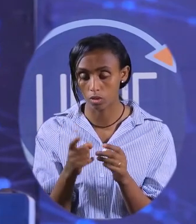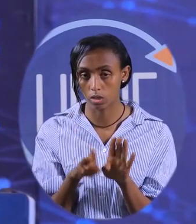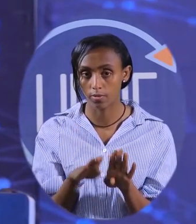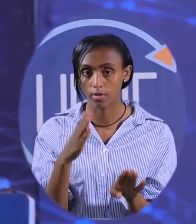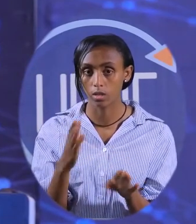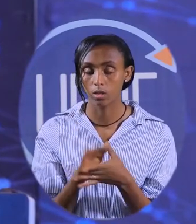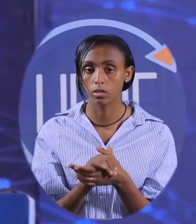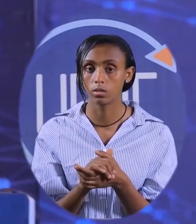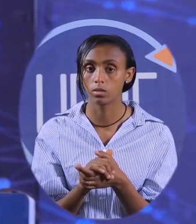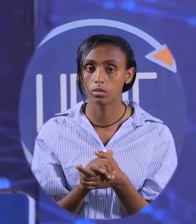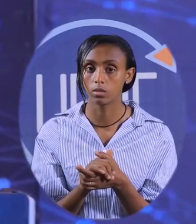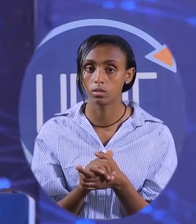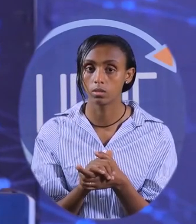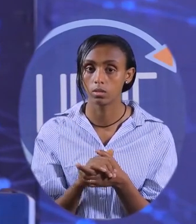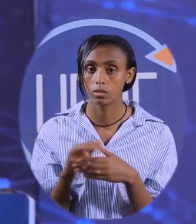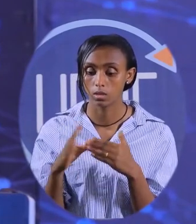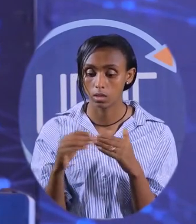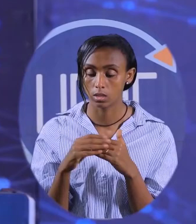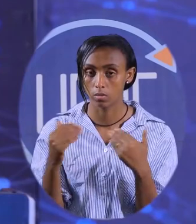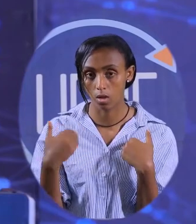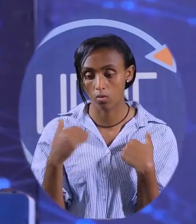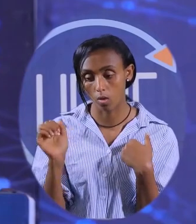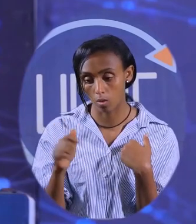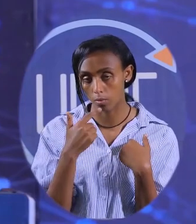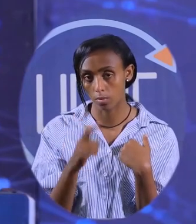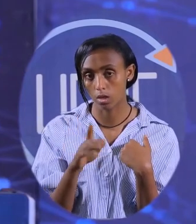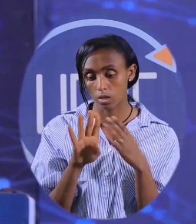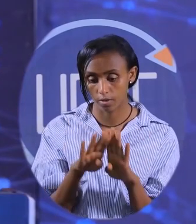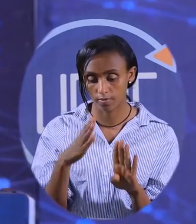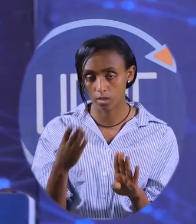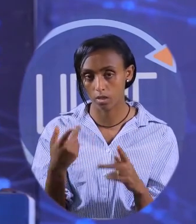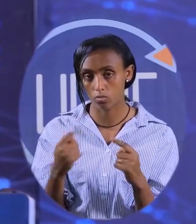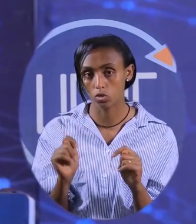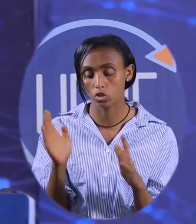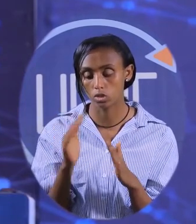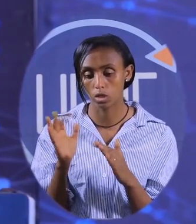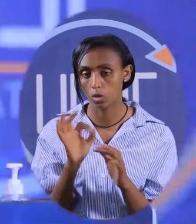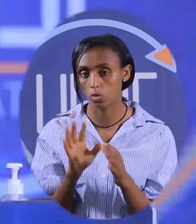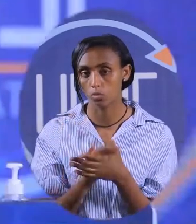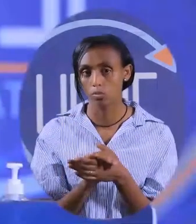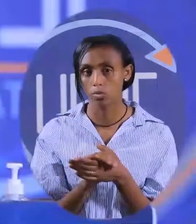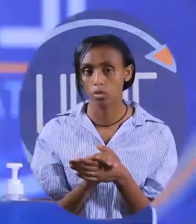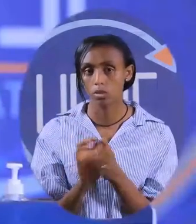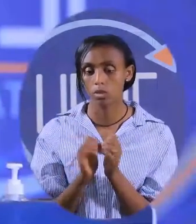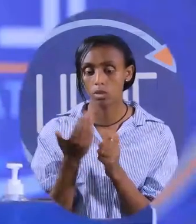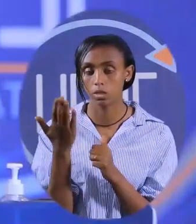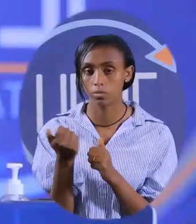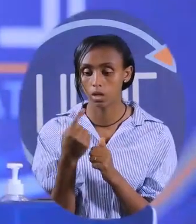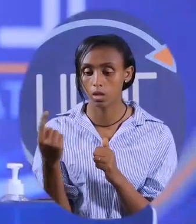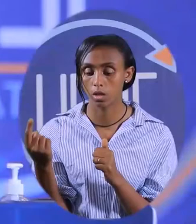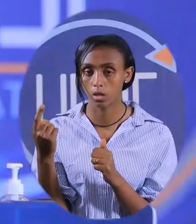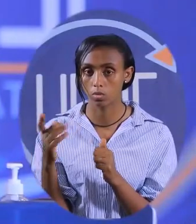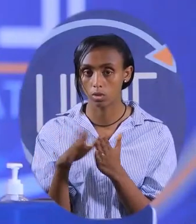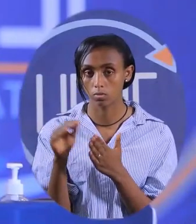አለ። ገንዘብ አለው ይባላል፣ ይከፈታል። ኦፍኮርስ ይሞከር፣ ችግር የለውም ተብሎ። እንዴት ነበር እያንዳንዱ ካሪኩለም